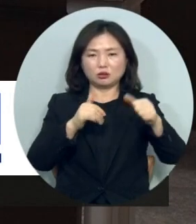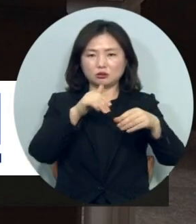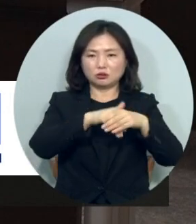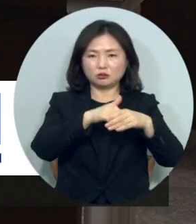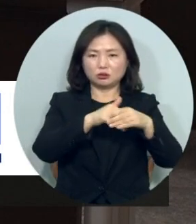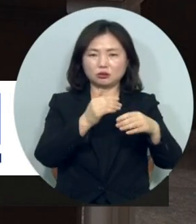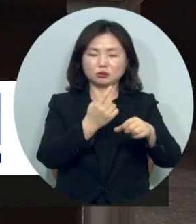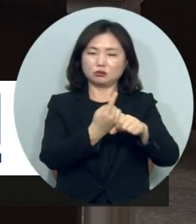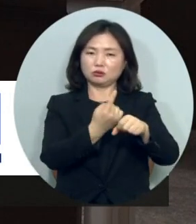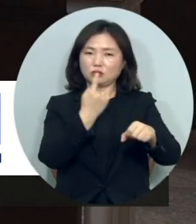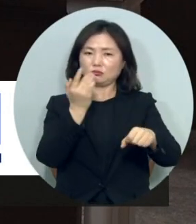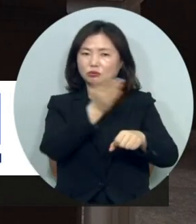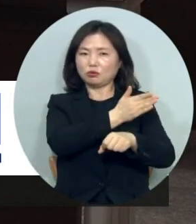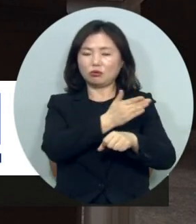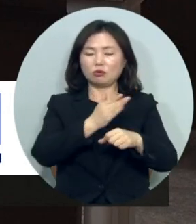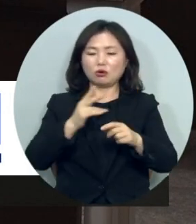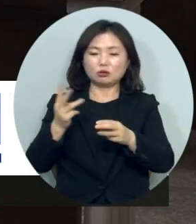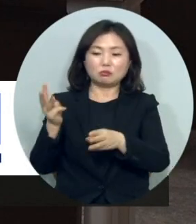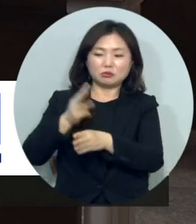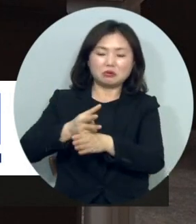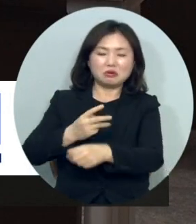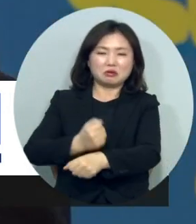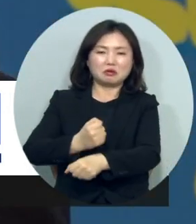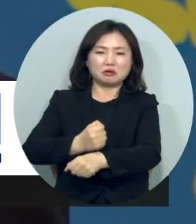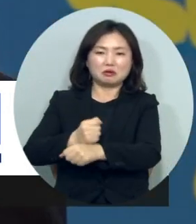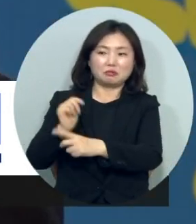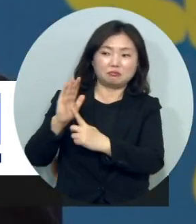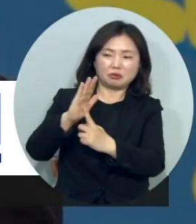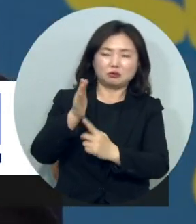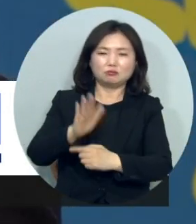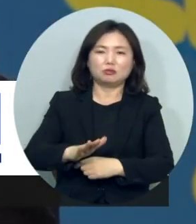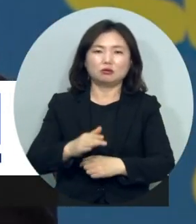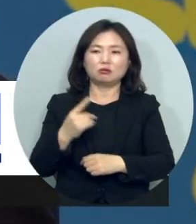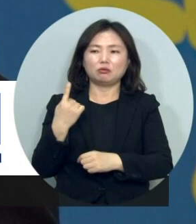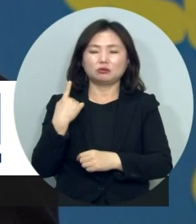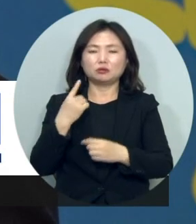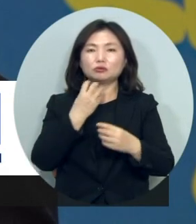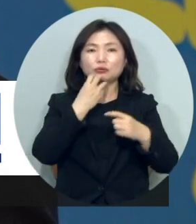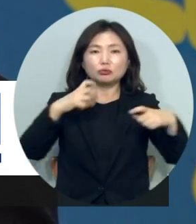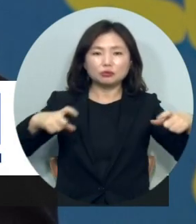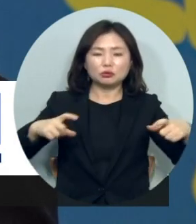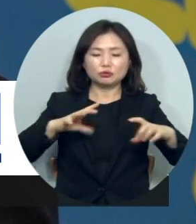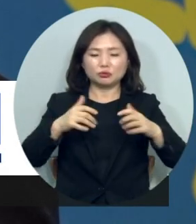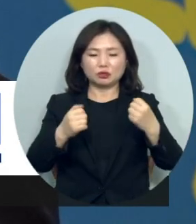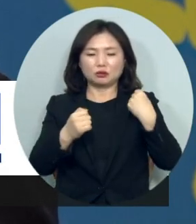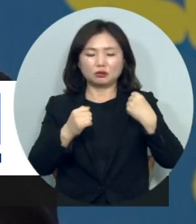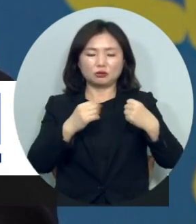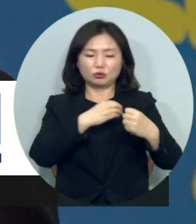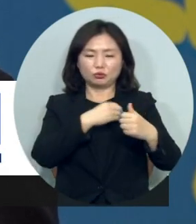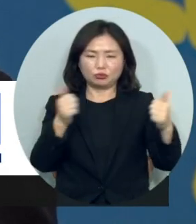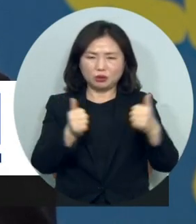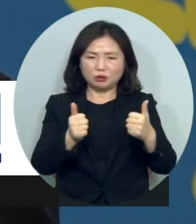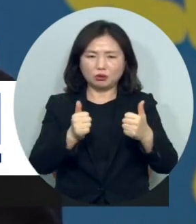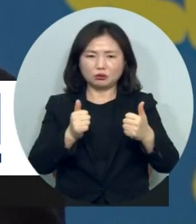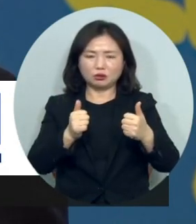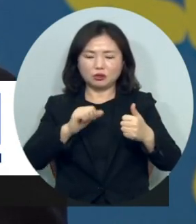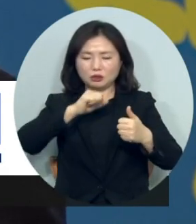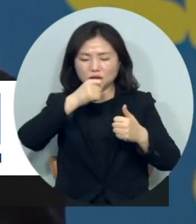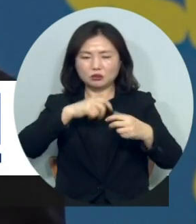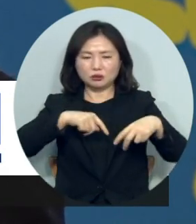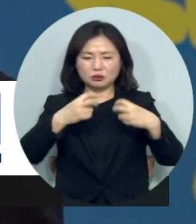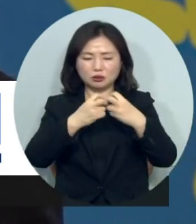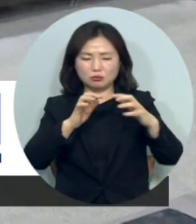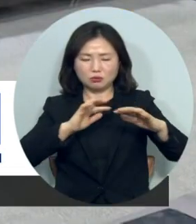진행 중이던 지난해 부터 3선 도전 의사를 밝혔지만 어제 서울에서 국민의 힘 소속 국회의원들과 예산 정책